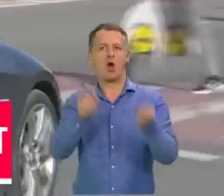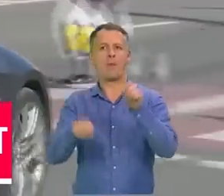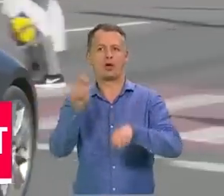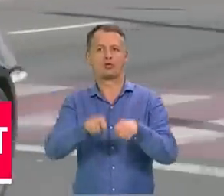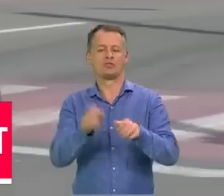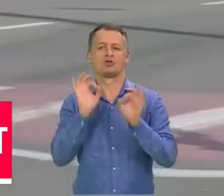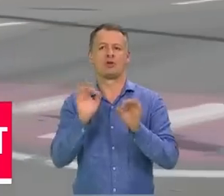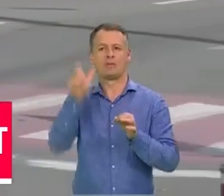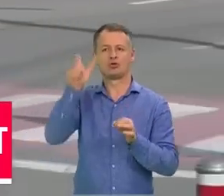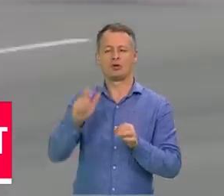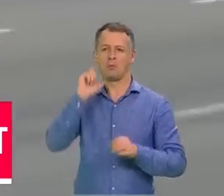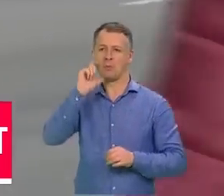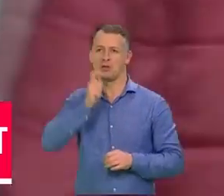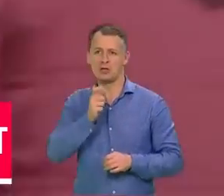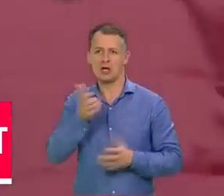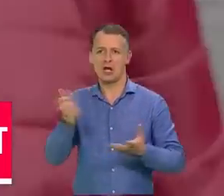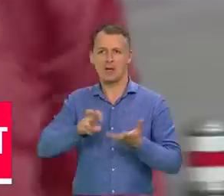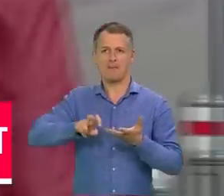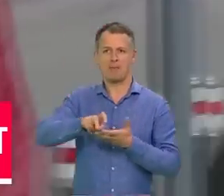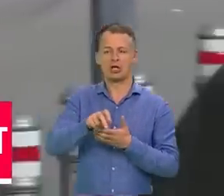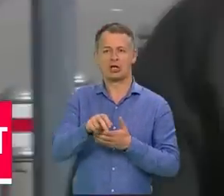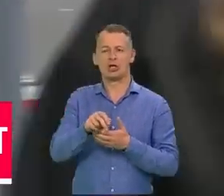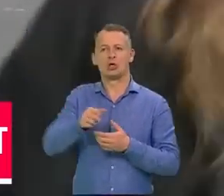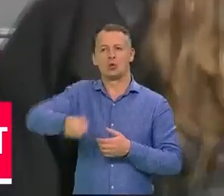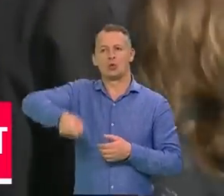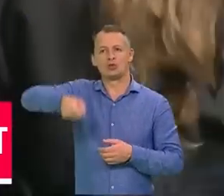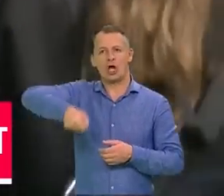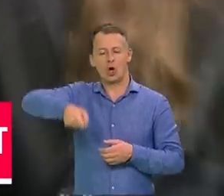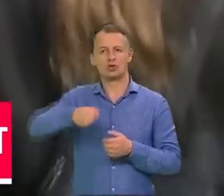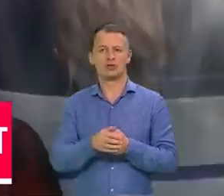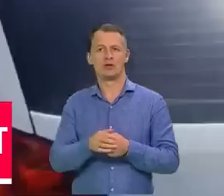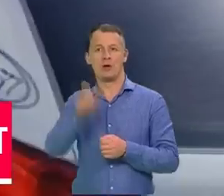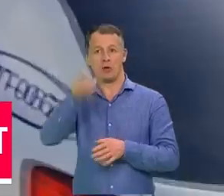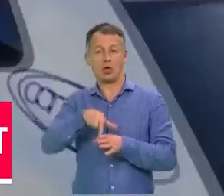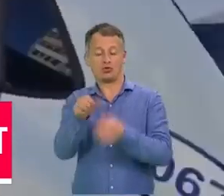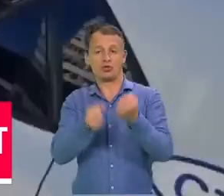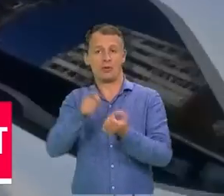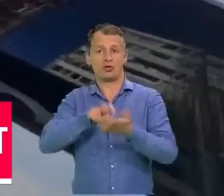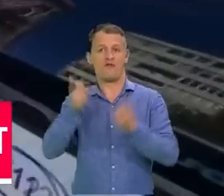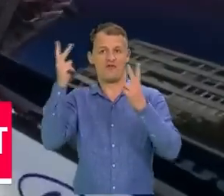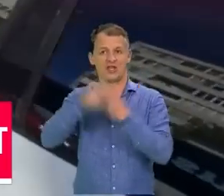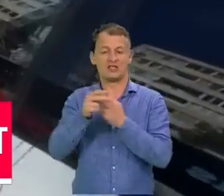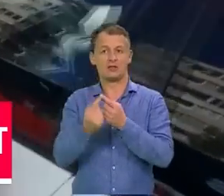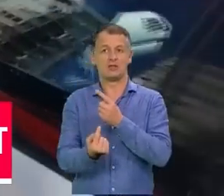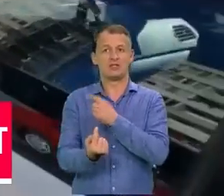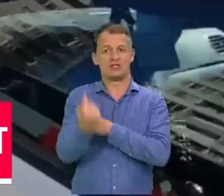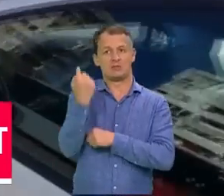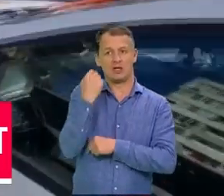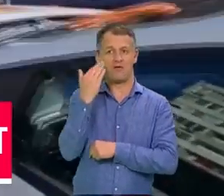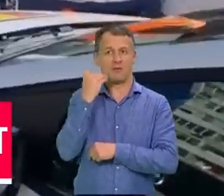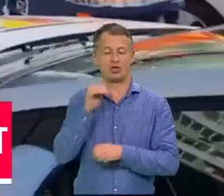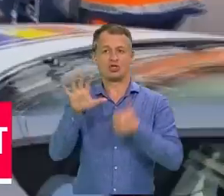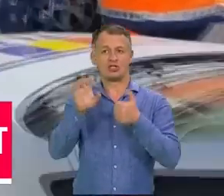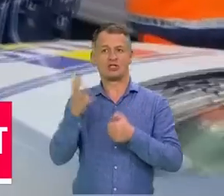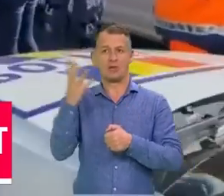în vârstă cu sacoșe în mâini care merg încet. Șoferul ucrainean a trecut în viteză prin spatele unei femei de 64 de ani și a acroșat-o cu